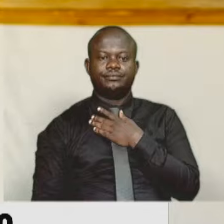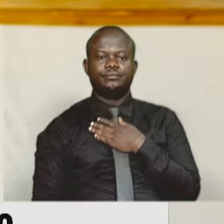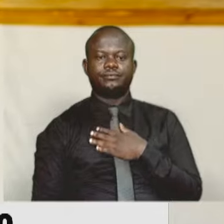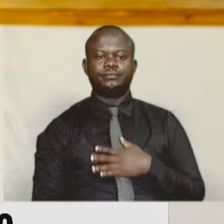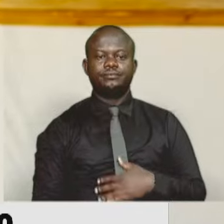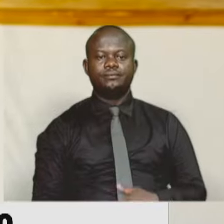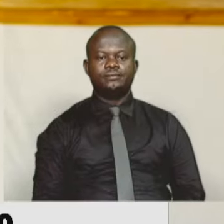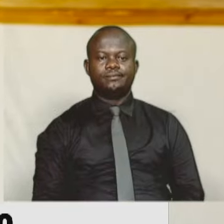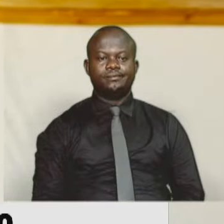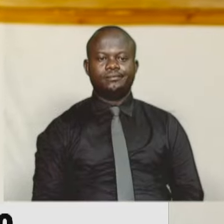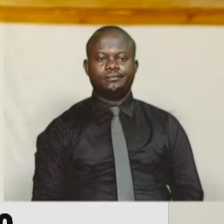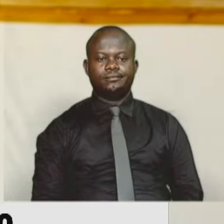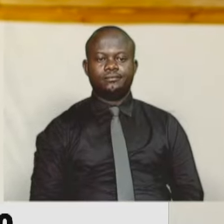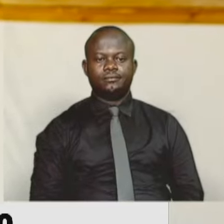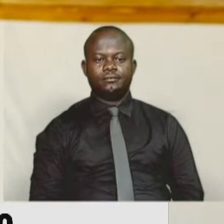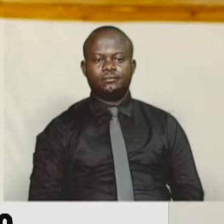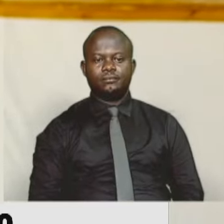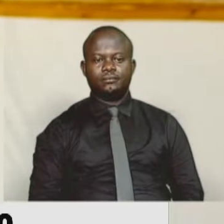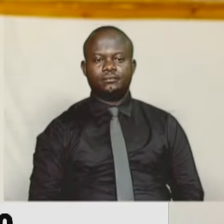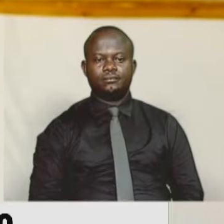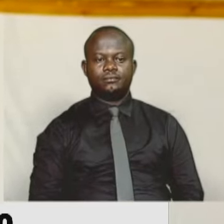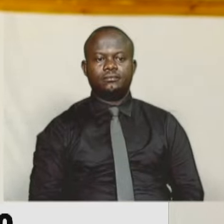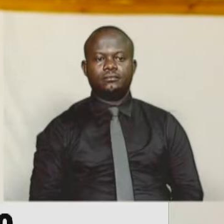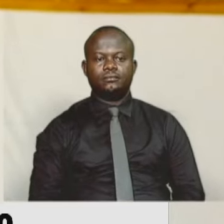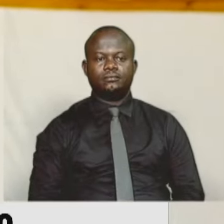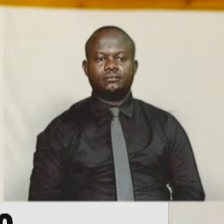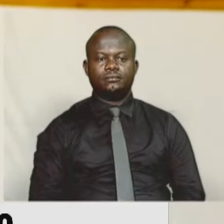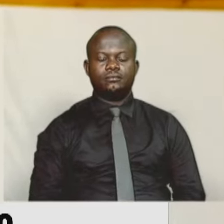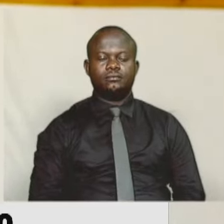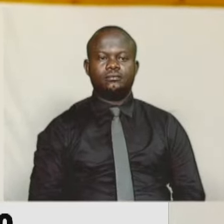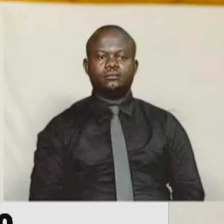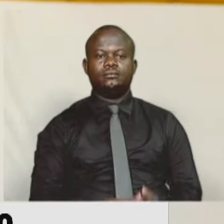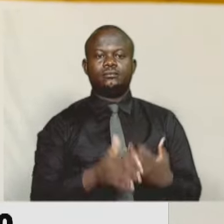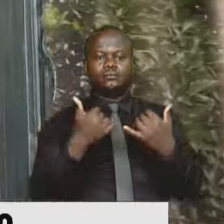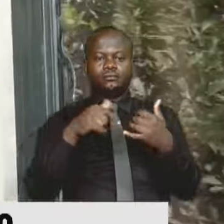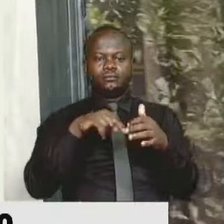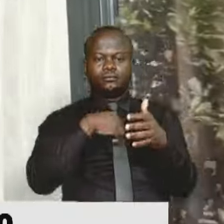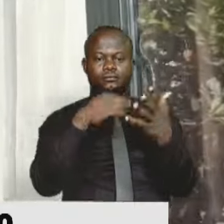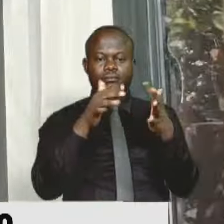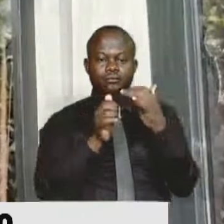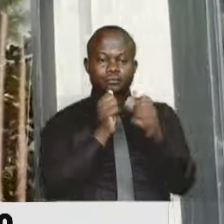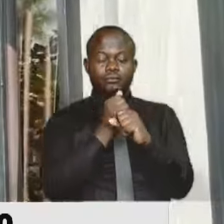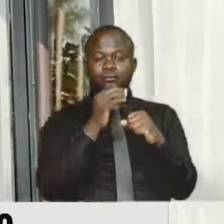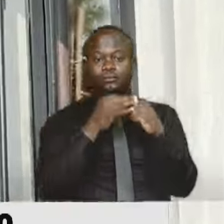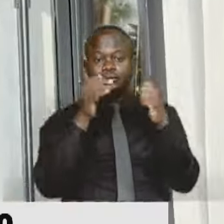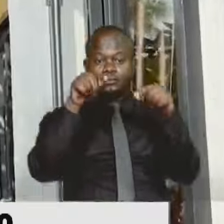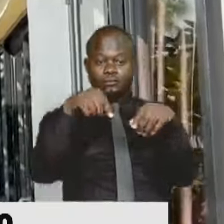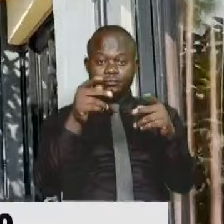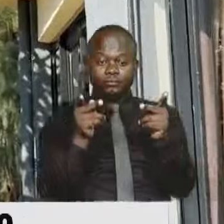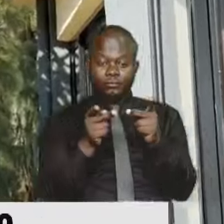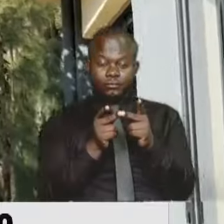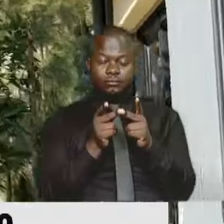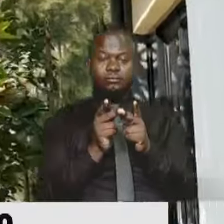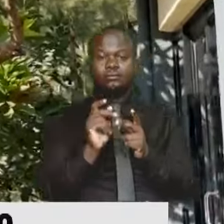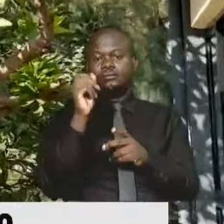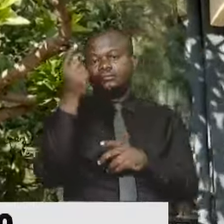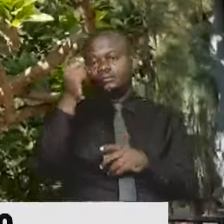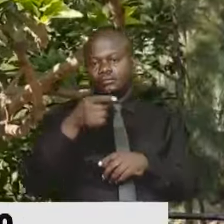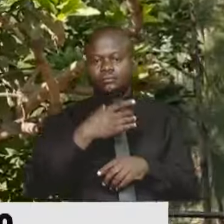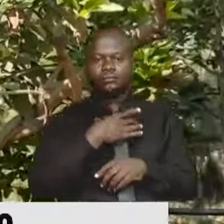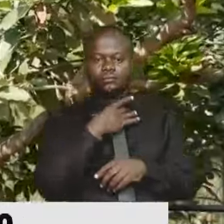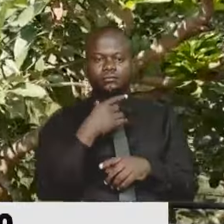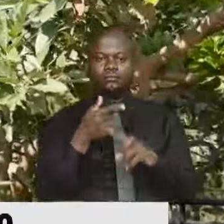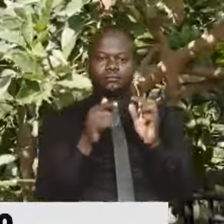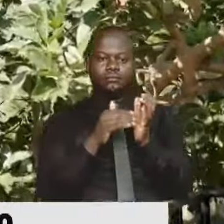place. When I come here, my first time was just for visit. Maze imyaka 8 nza hano hantu nahageze bwa mbere nje kuhasura.